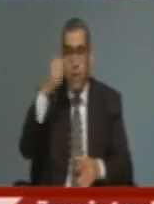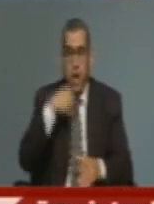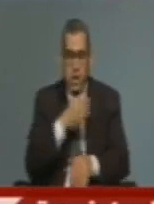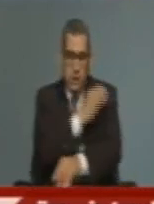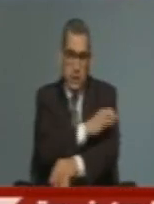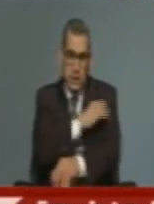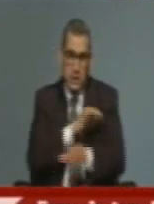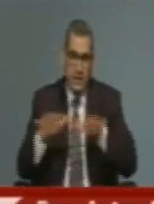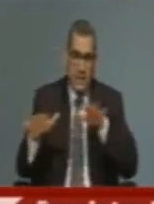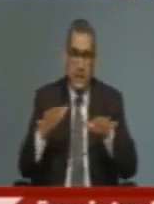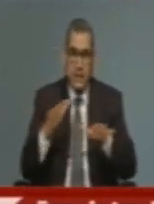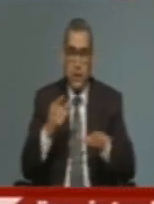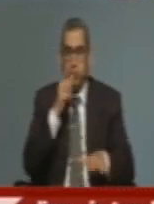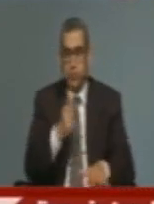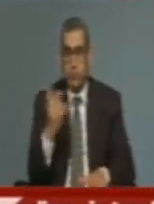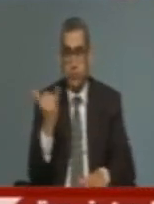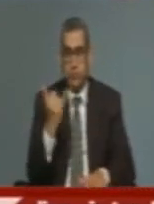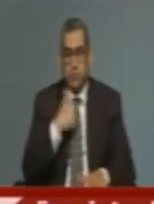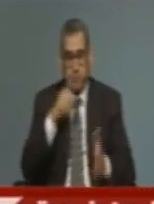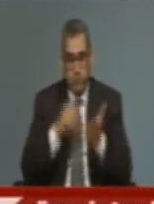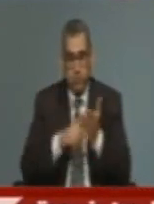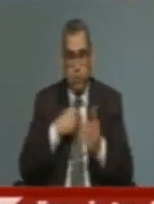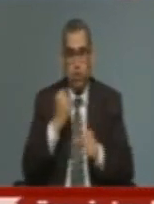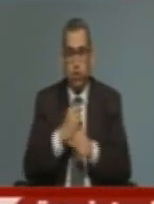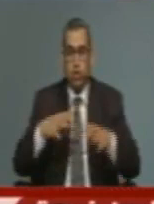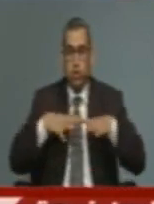بدليل. احنا نسبة البطالة عندنا